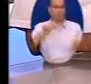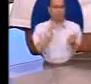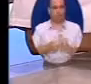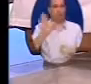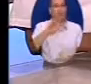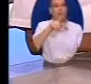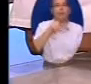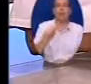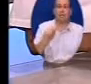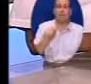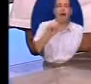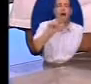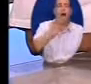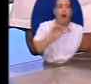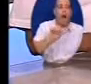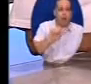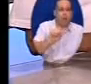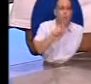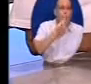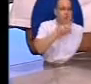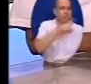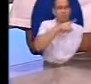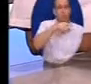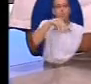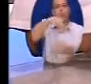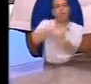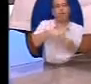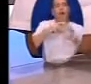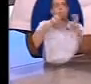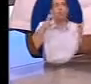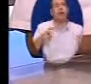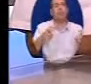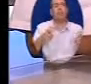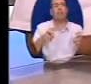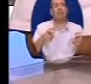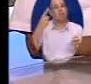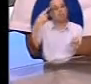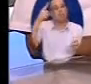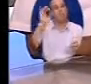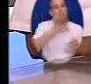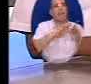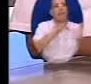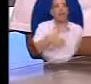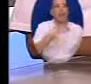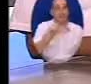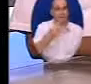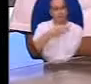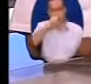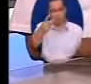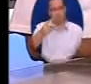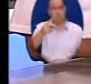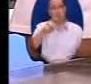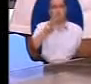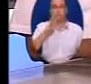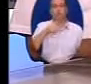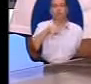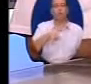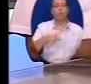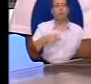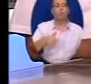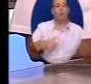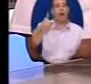ראס, מנכ"ל שותף ביוזמות קרן אברהם. אהלן? שלום. ולשמוליק דהן, ראש אגף חירום וביטחון באוניברסיטה, שלום. שלום וברכה.